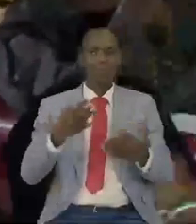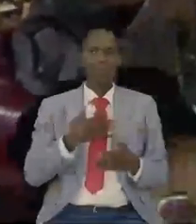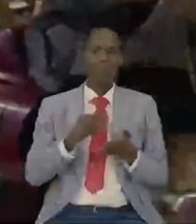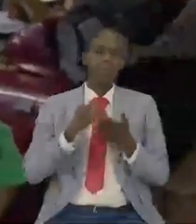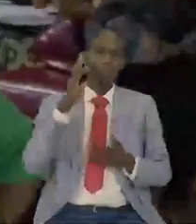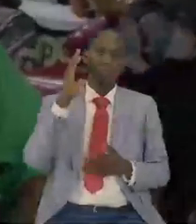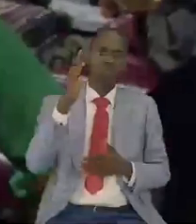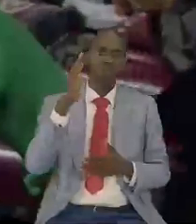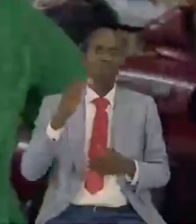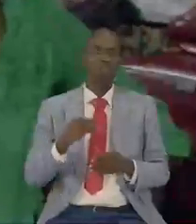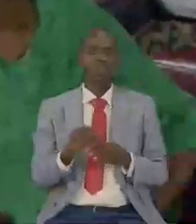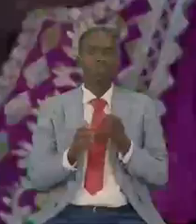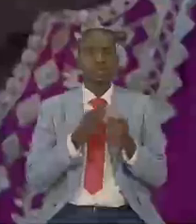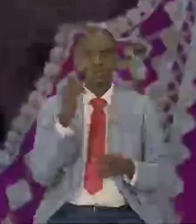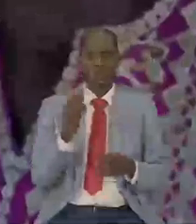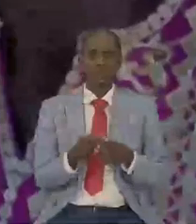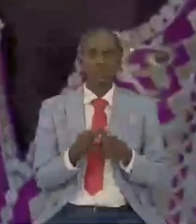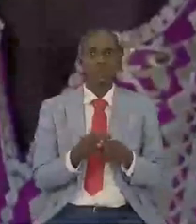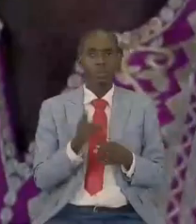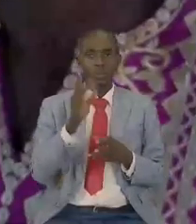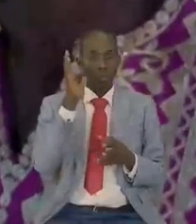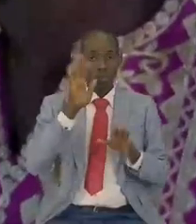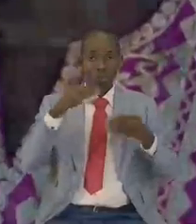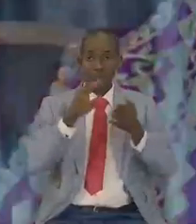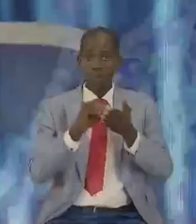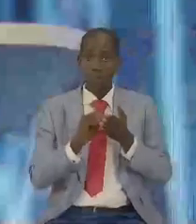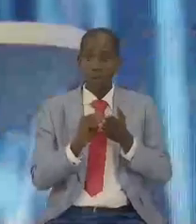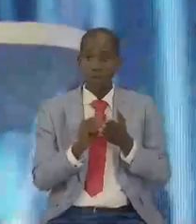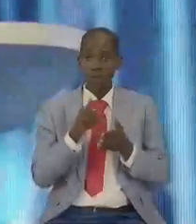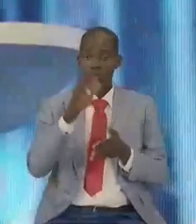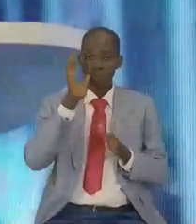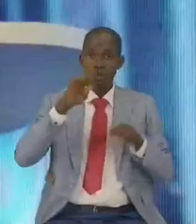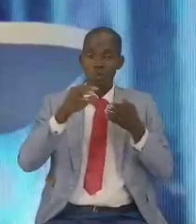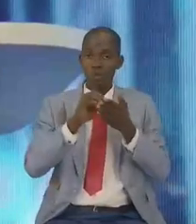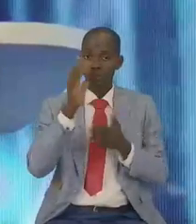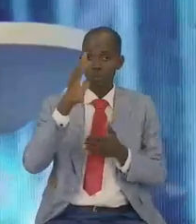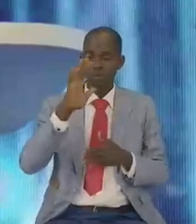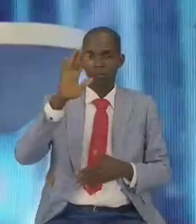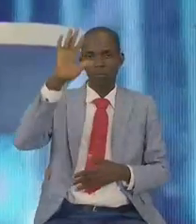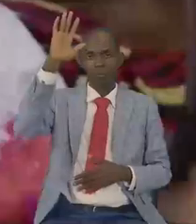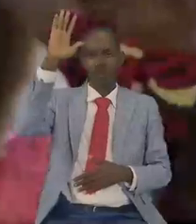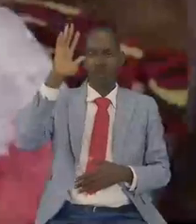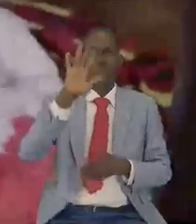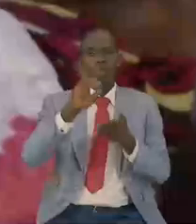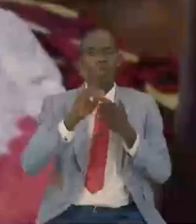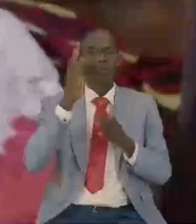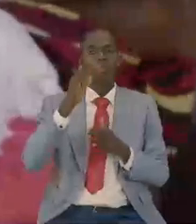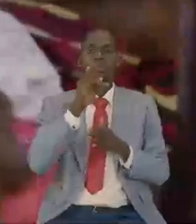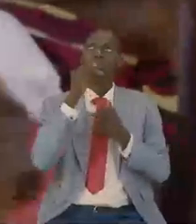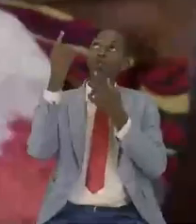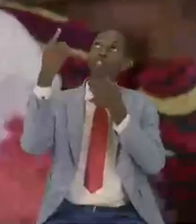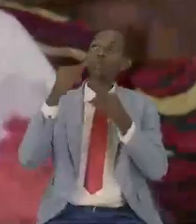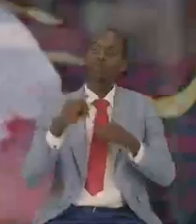je vais donner aussi mon témoignage. Où es-tu là-bas? J'ai dit, où es-tu là-bas? Ça vient pour toi au nom